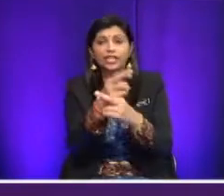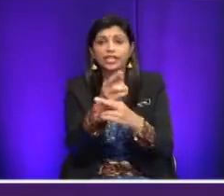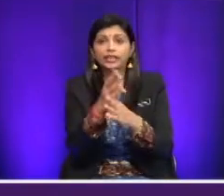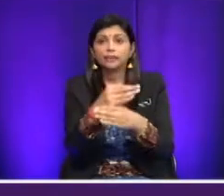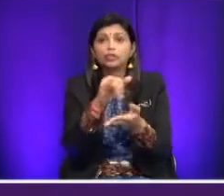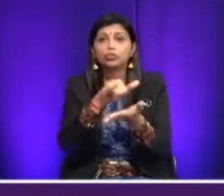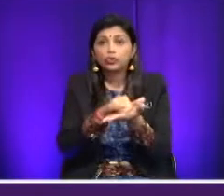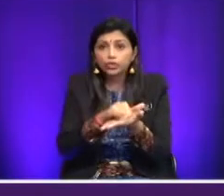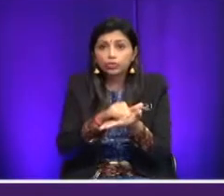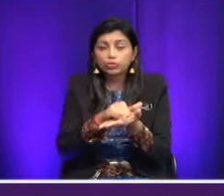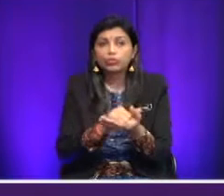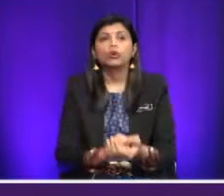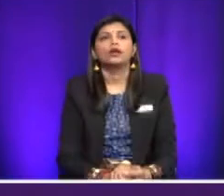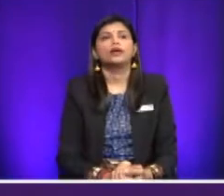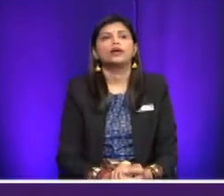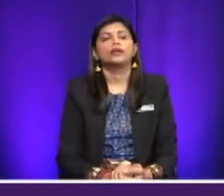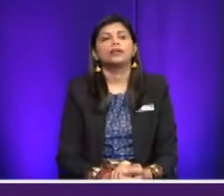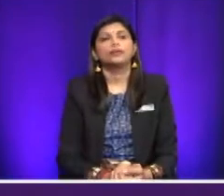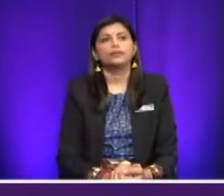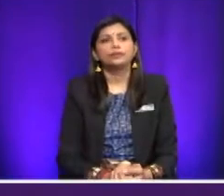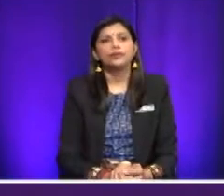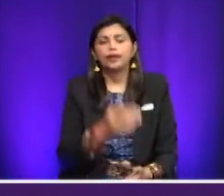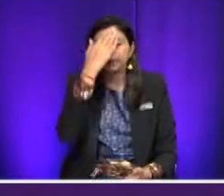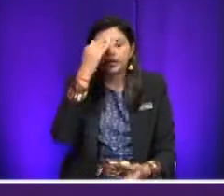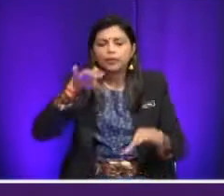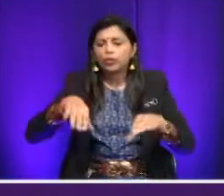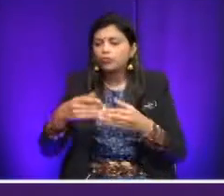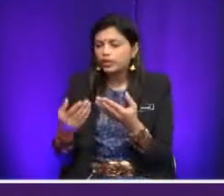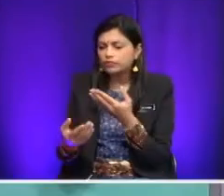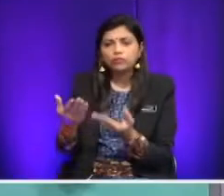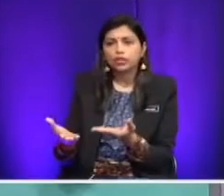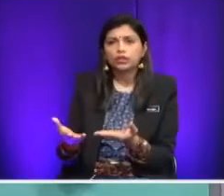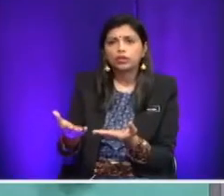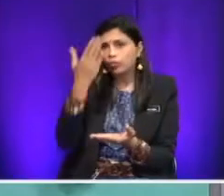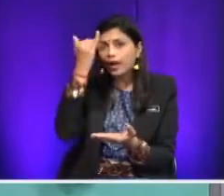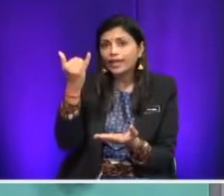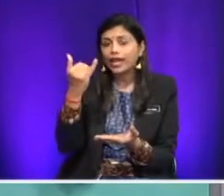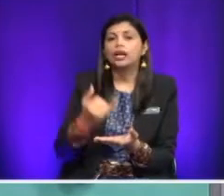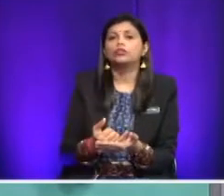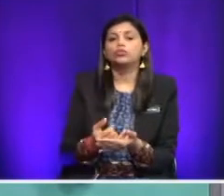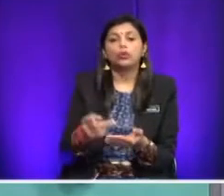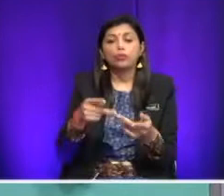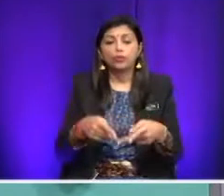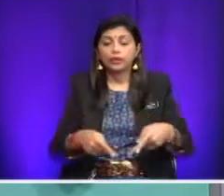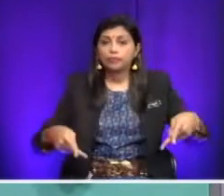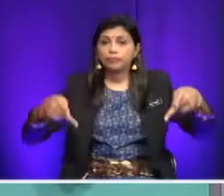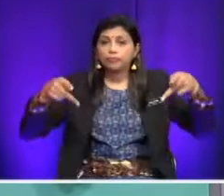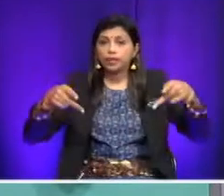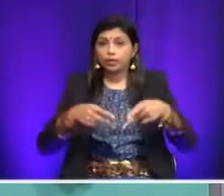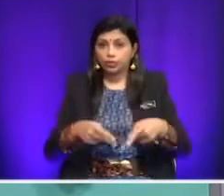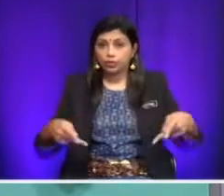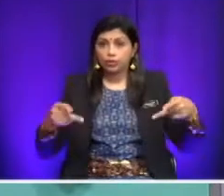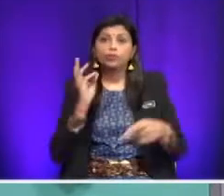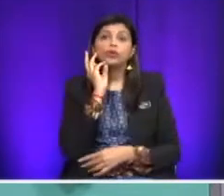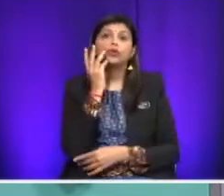apa objektif yaitu untuk menghasilkan sesuatu pada itu tentunya mereka tidak menghasilkan frekuensi Mike perlu tahu apa yang